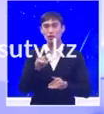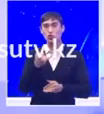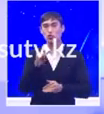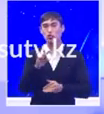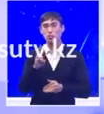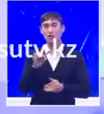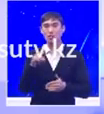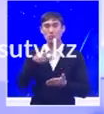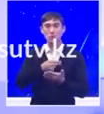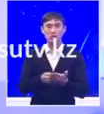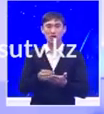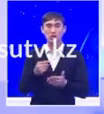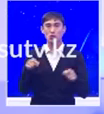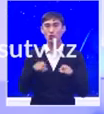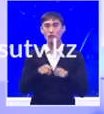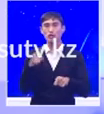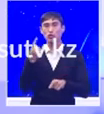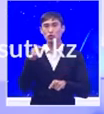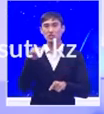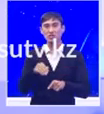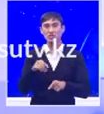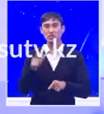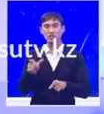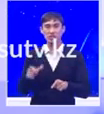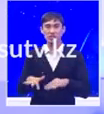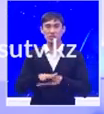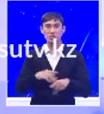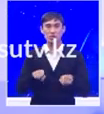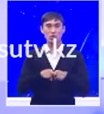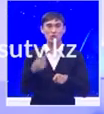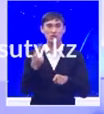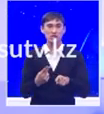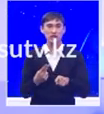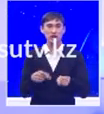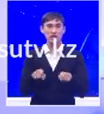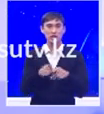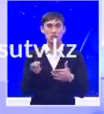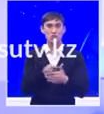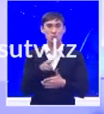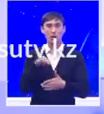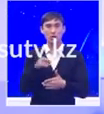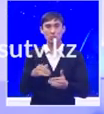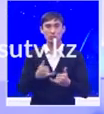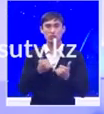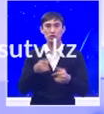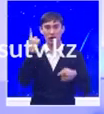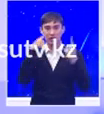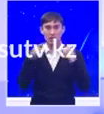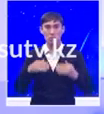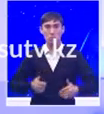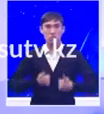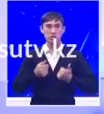подписались ровно 100 тысяч жителей именно за такую цифру одноименный портал присуждает автором престижную